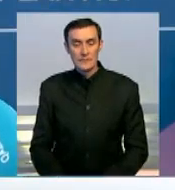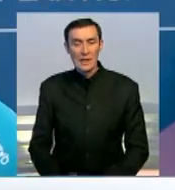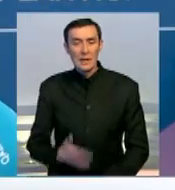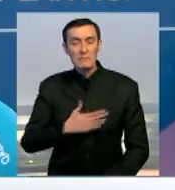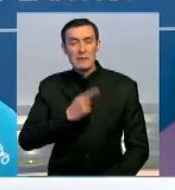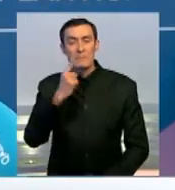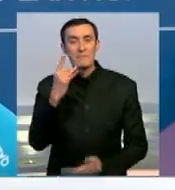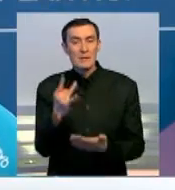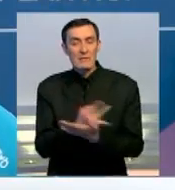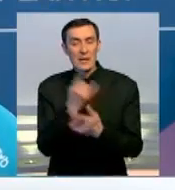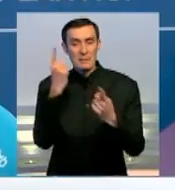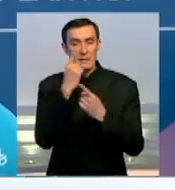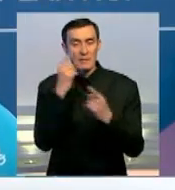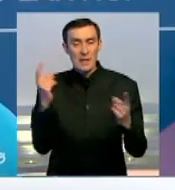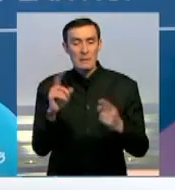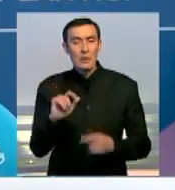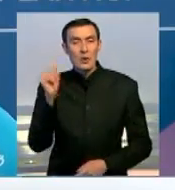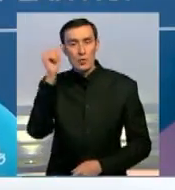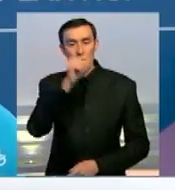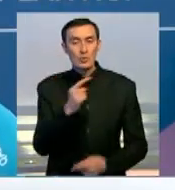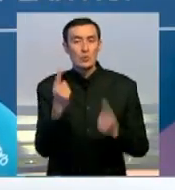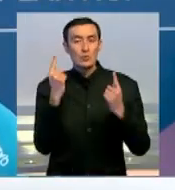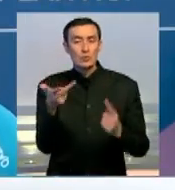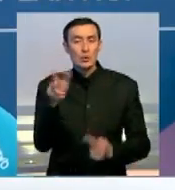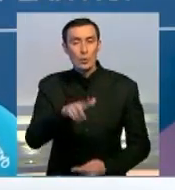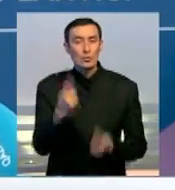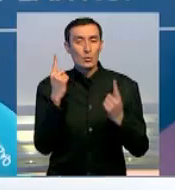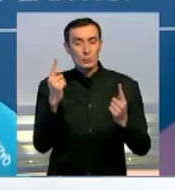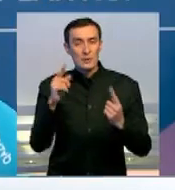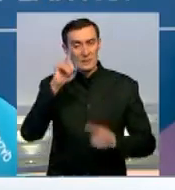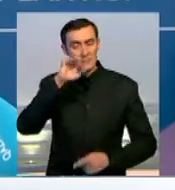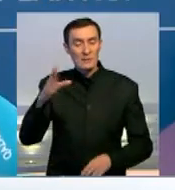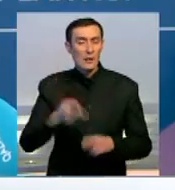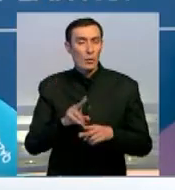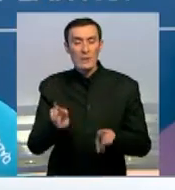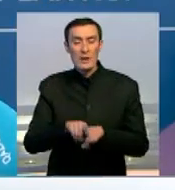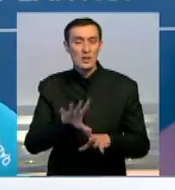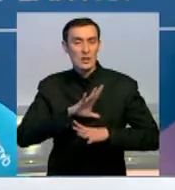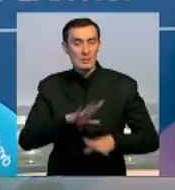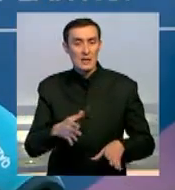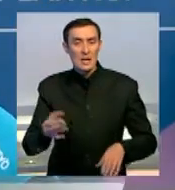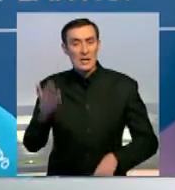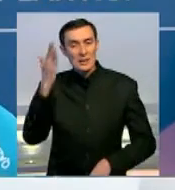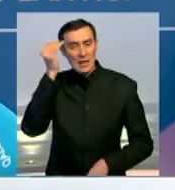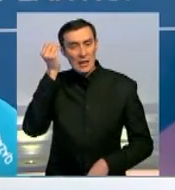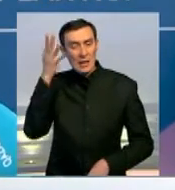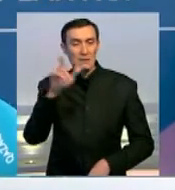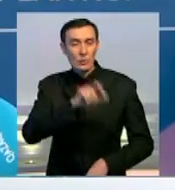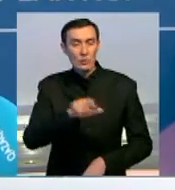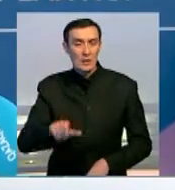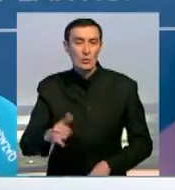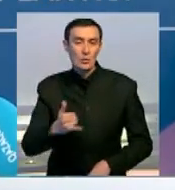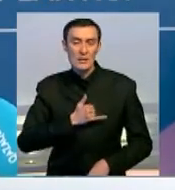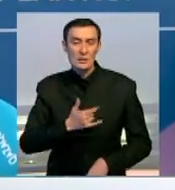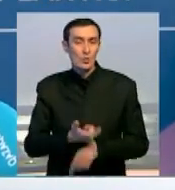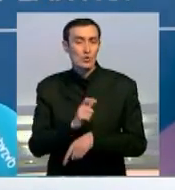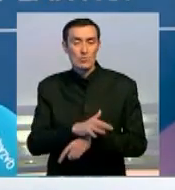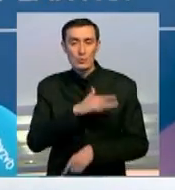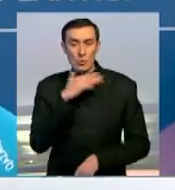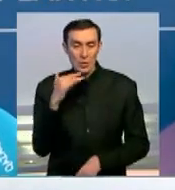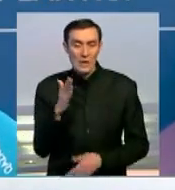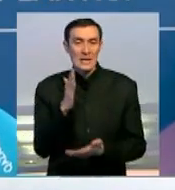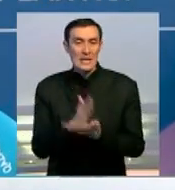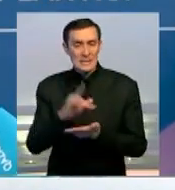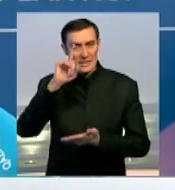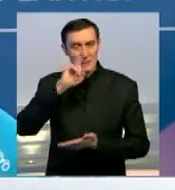Мы впервые объявляем год сразу трех известных личностей. Раньше такого не было. Таких талантливых людей в тюркском мире очень много.